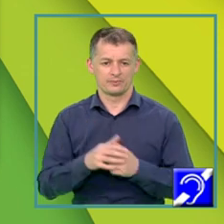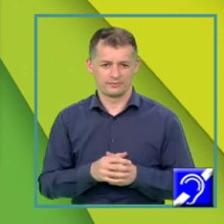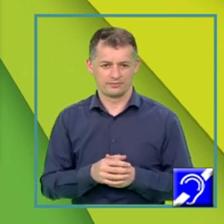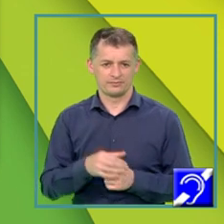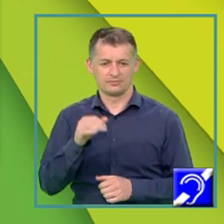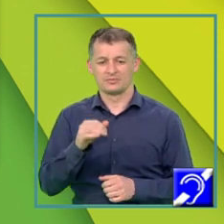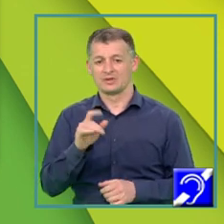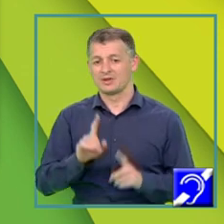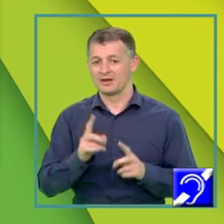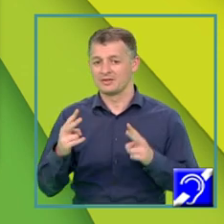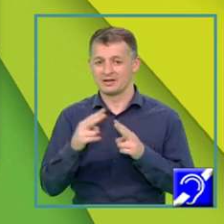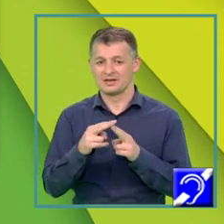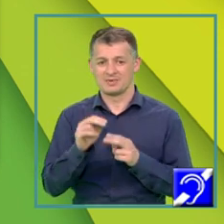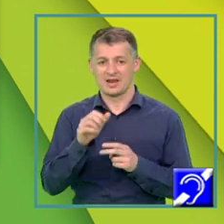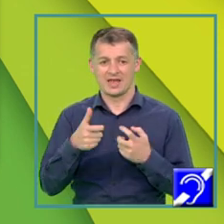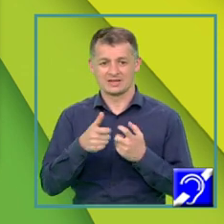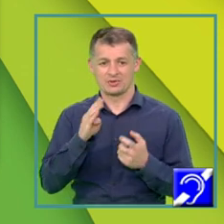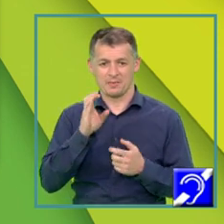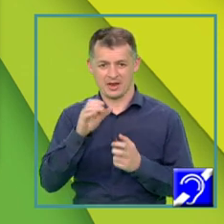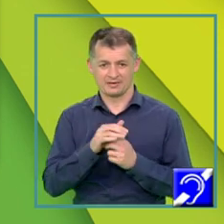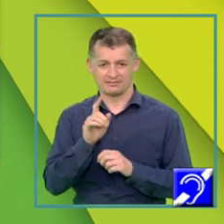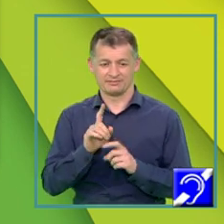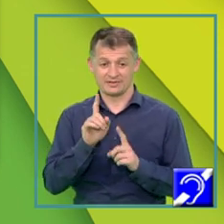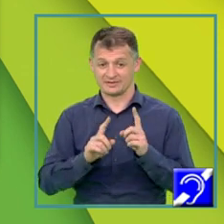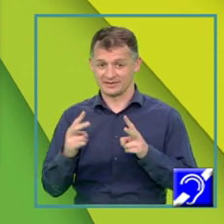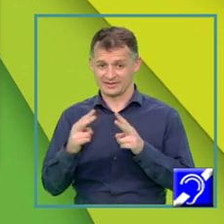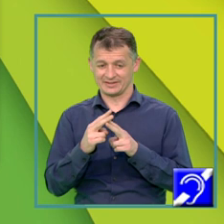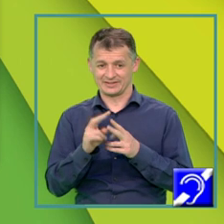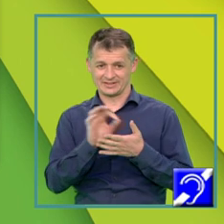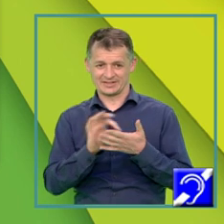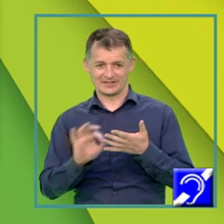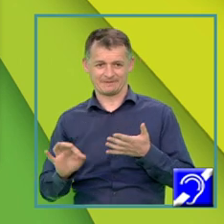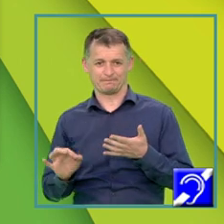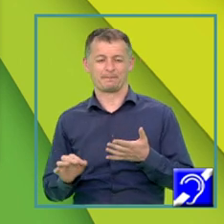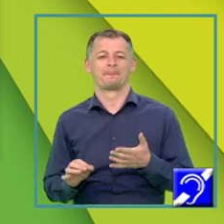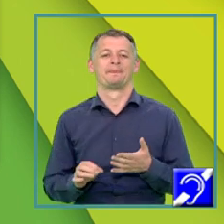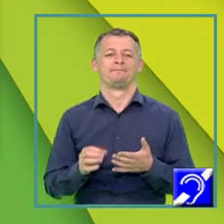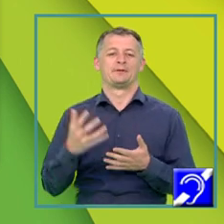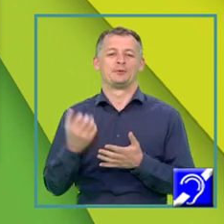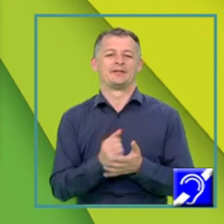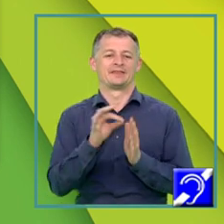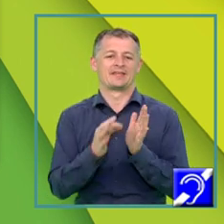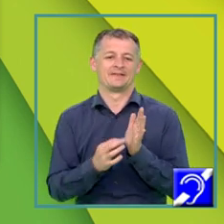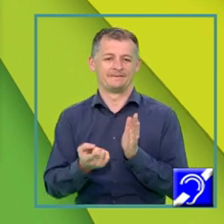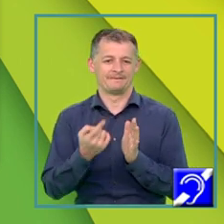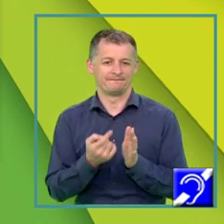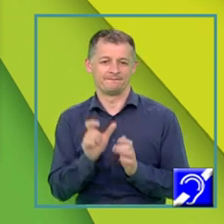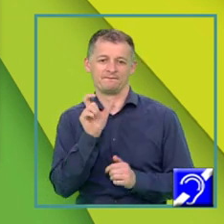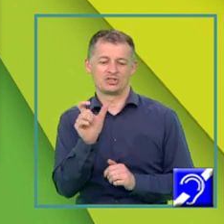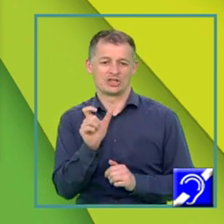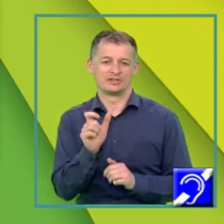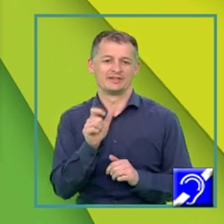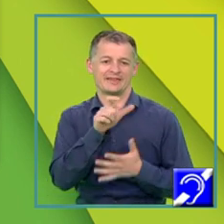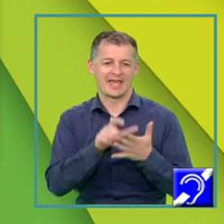se dorește scrierea datelor în fișier de efectiv preluarea datelor din fișiere text